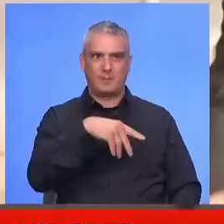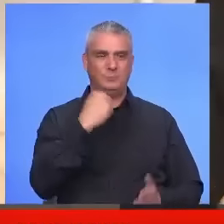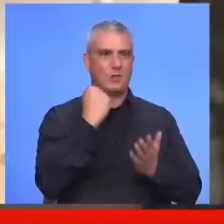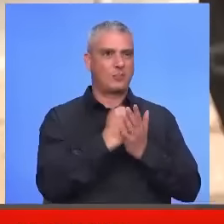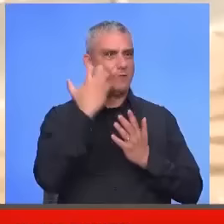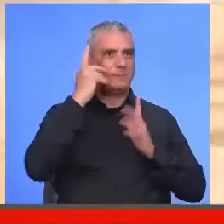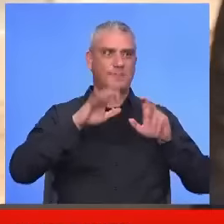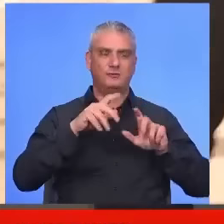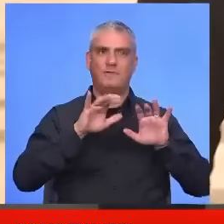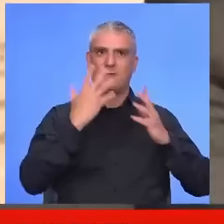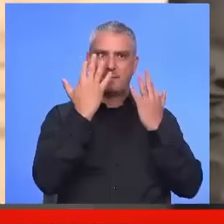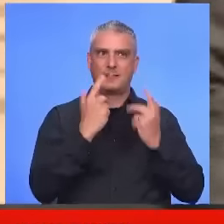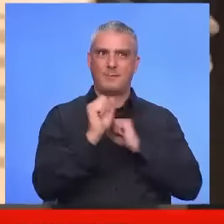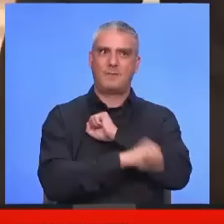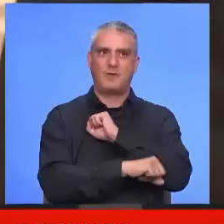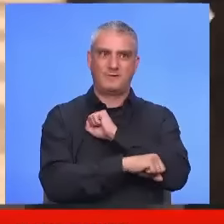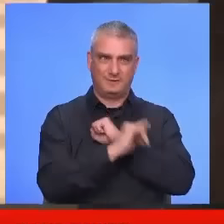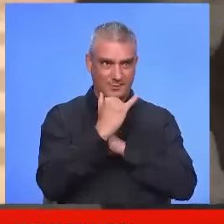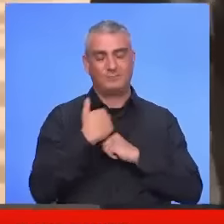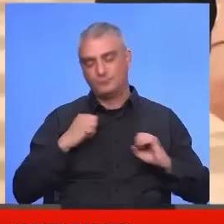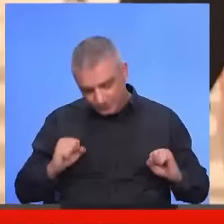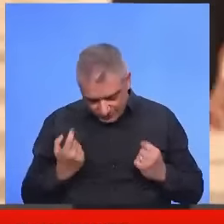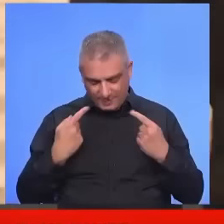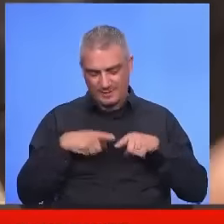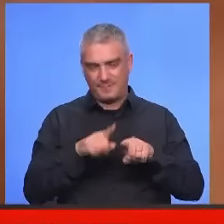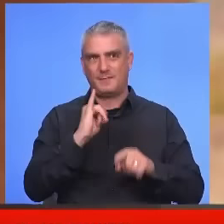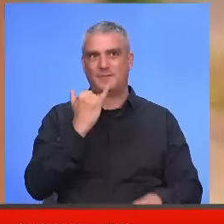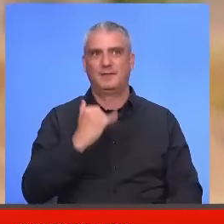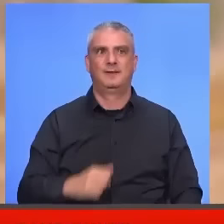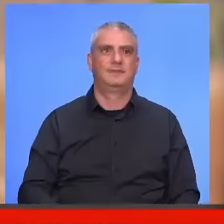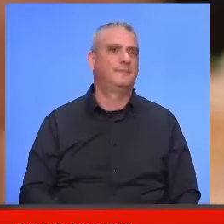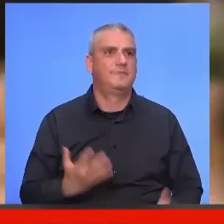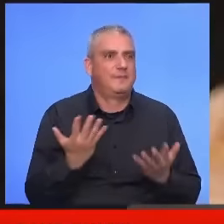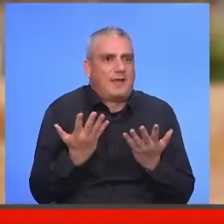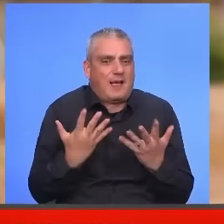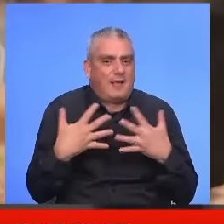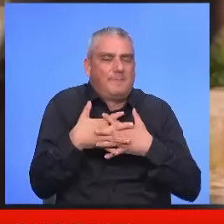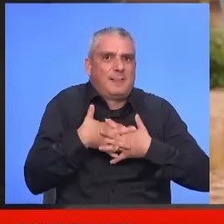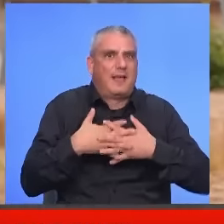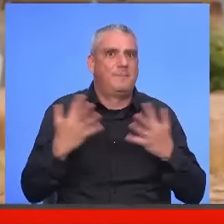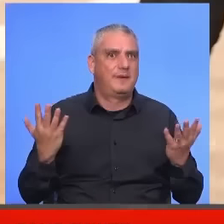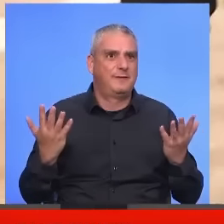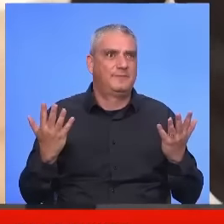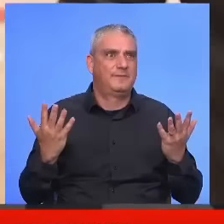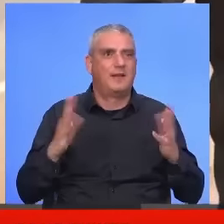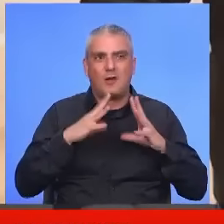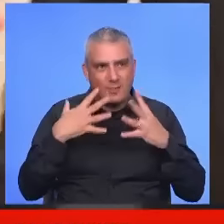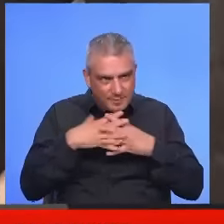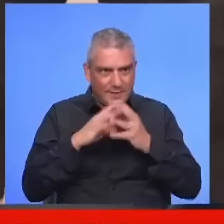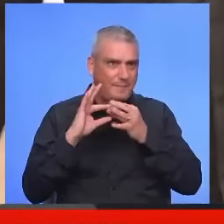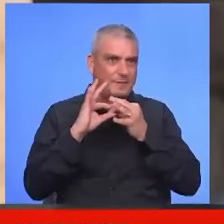במדעי המחשב, מתמטיקה ואוניברסיטה, נכון? משתדל תוך כדי. מה, איך זה מתחבר? הכל מתחבר